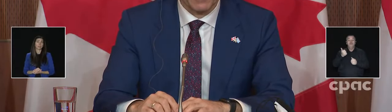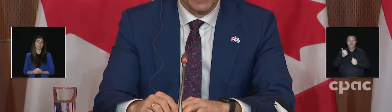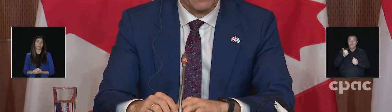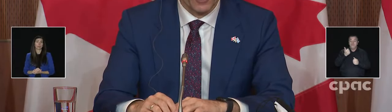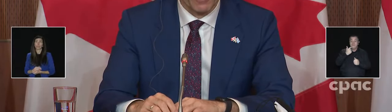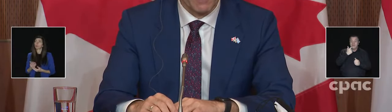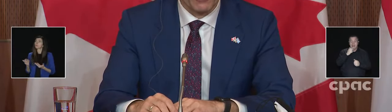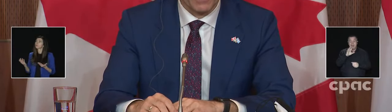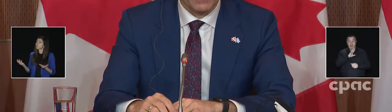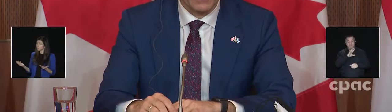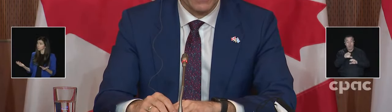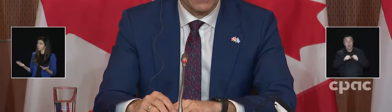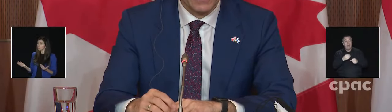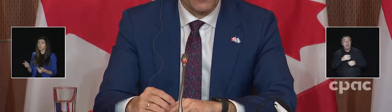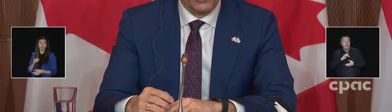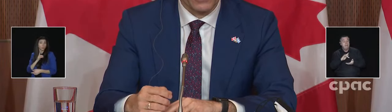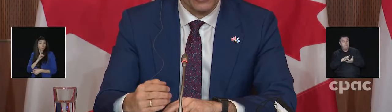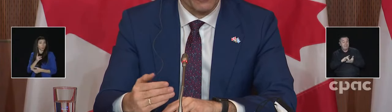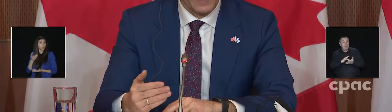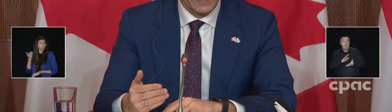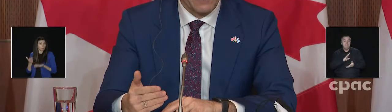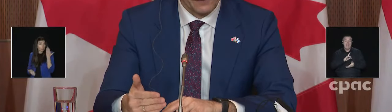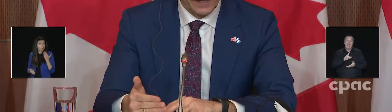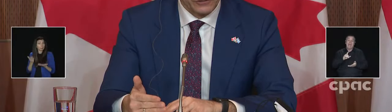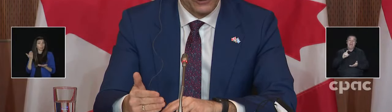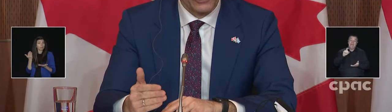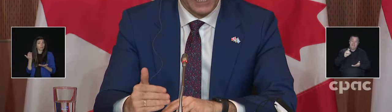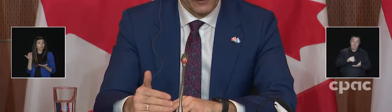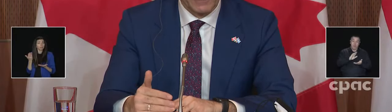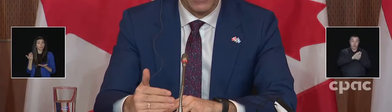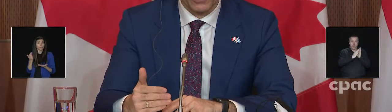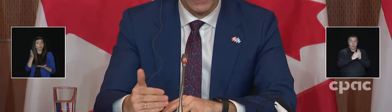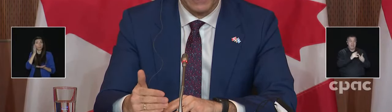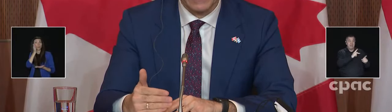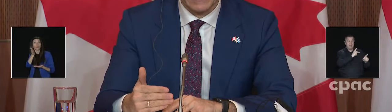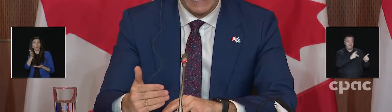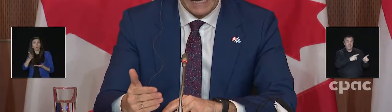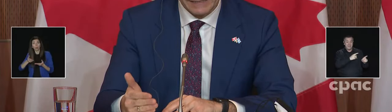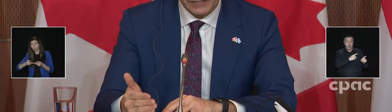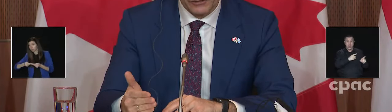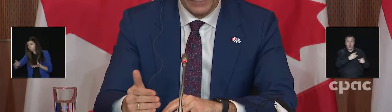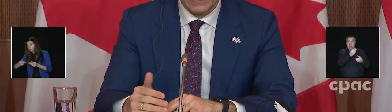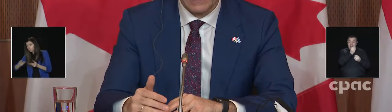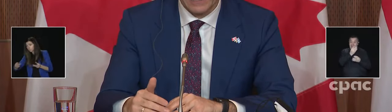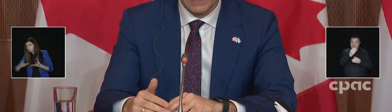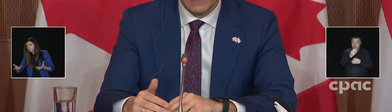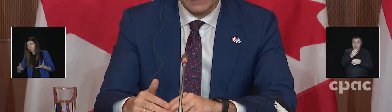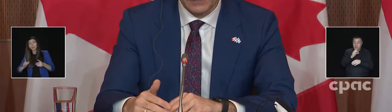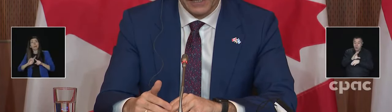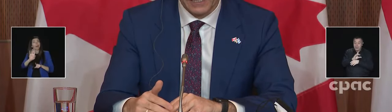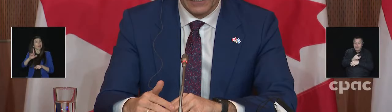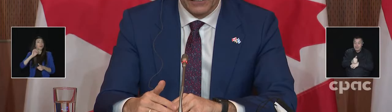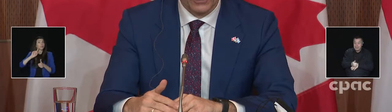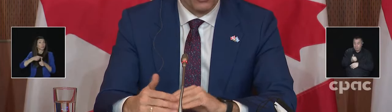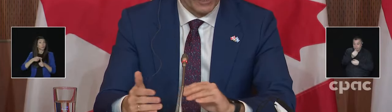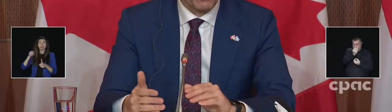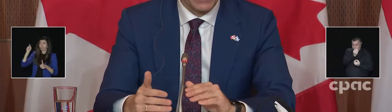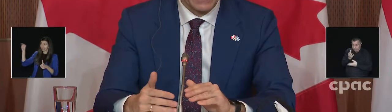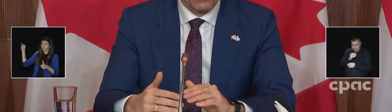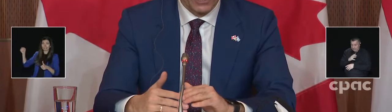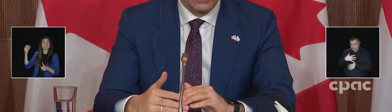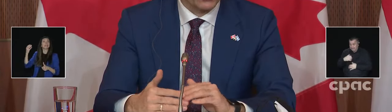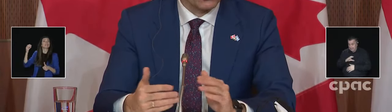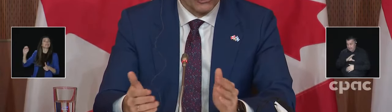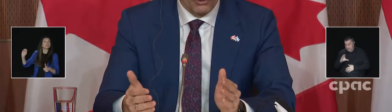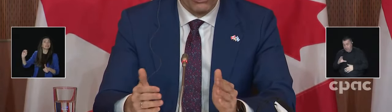médicament. Ça demanderait fort probablement la fourniture par Pfizer d'informations cliniques additionnelles à Santé Canada, ou il